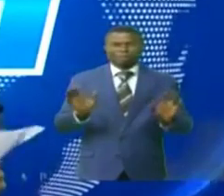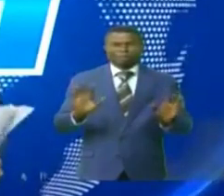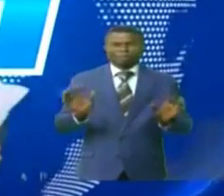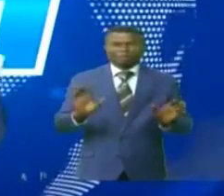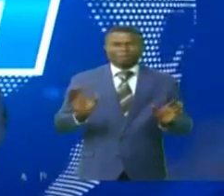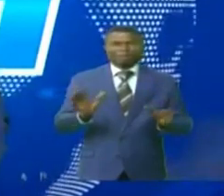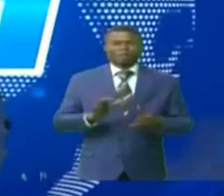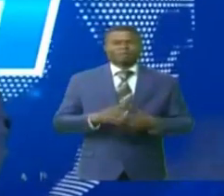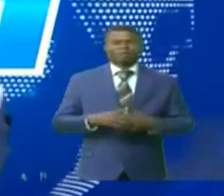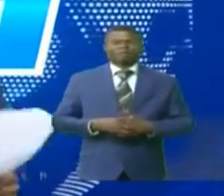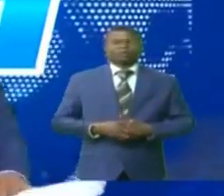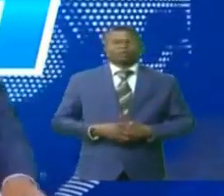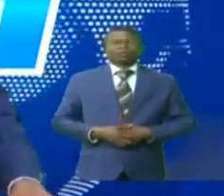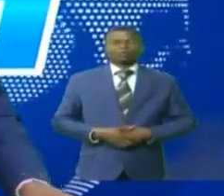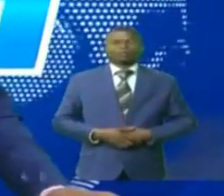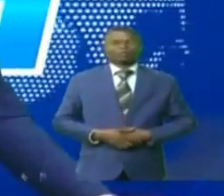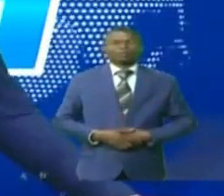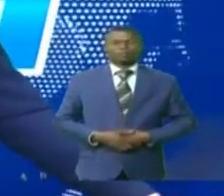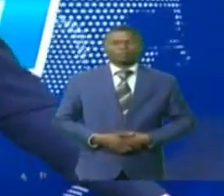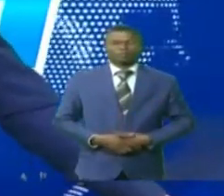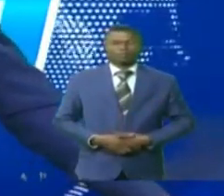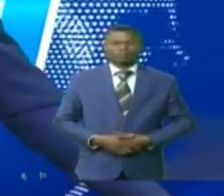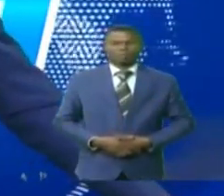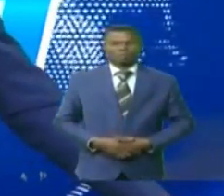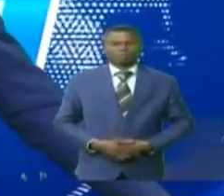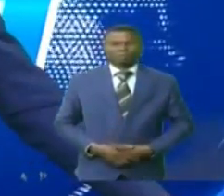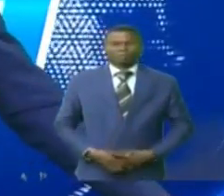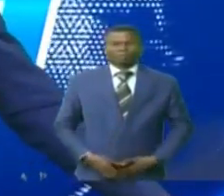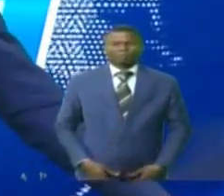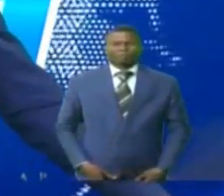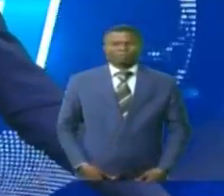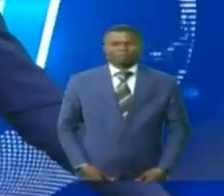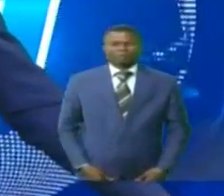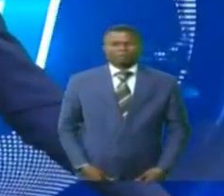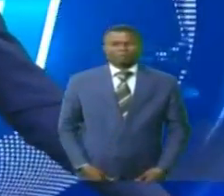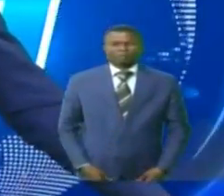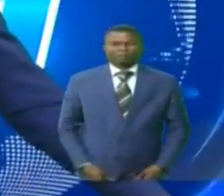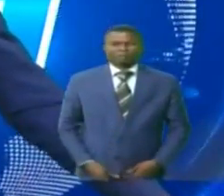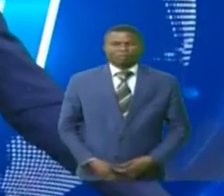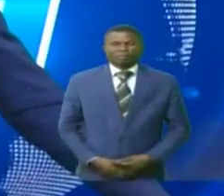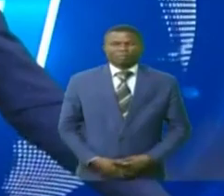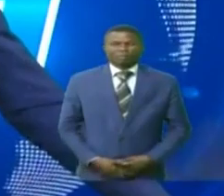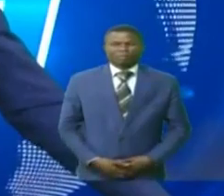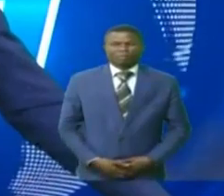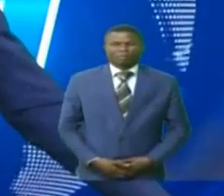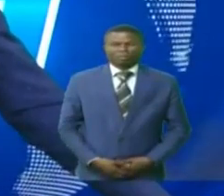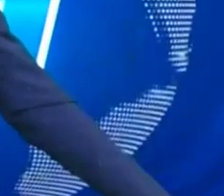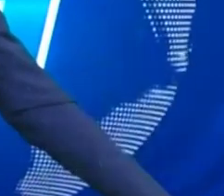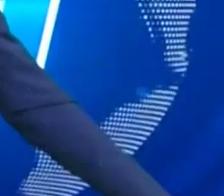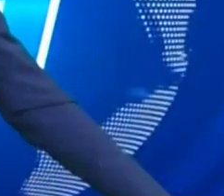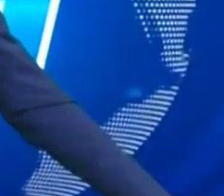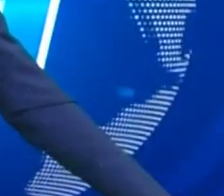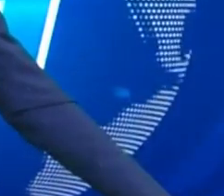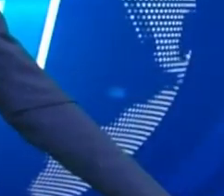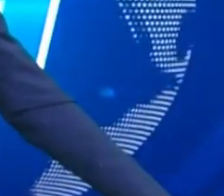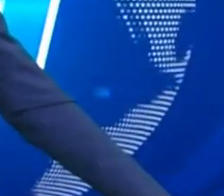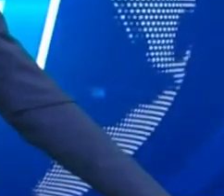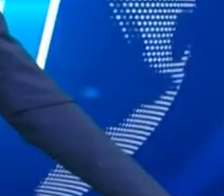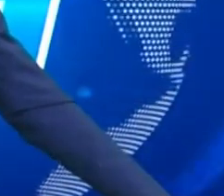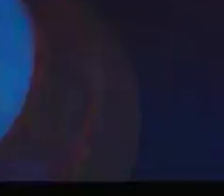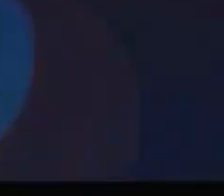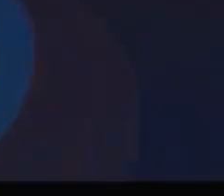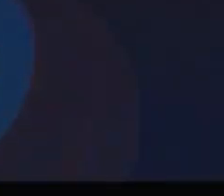antennes. Retrouvez dans moins de 30 minutes Anita Luamba-Tchala pour le journal des 20h. Très bonne suite des programmes sur nos antennes. Au revoir.